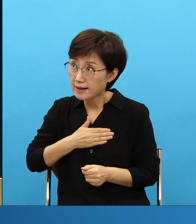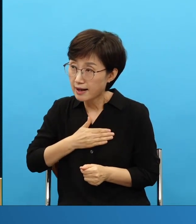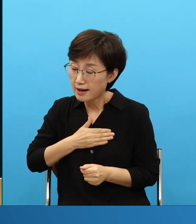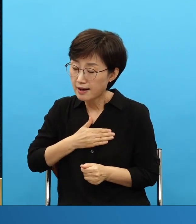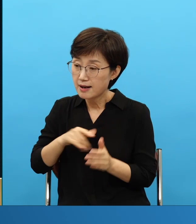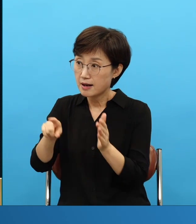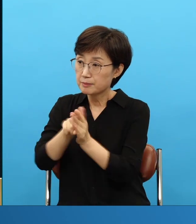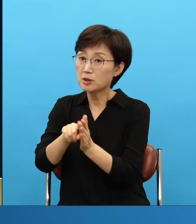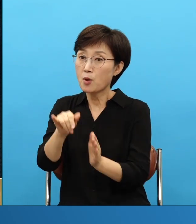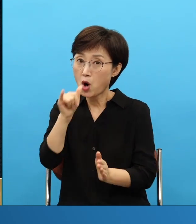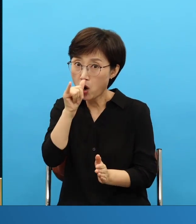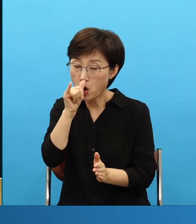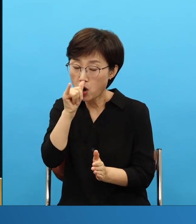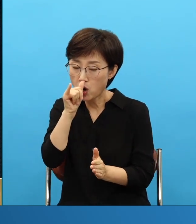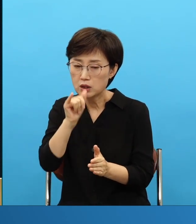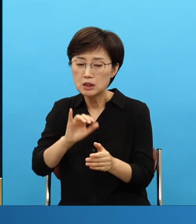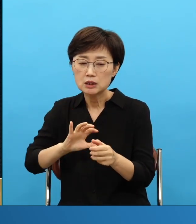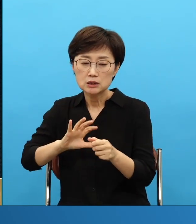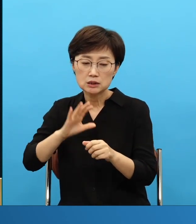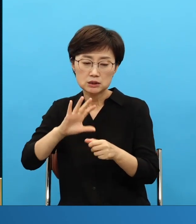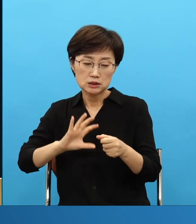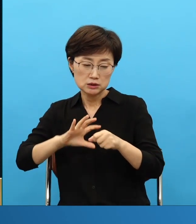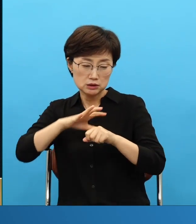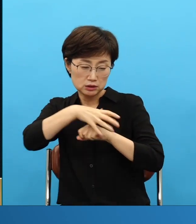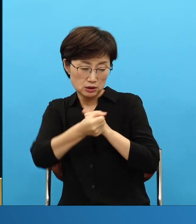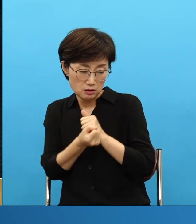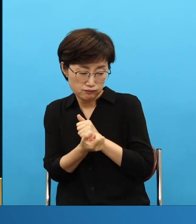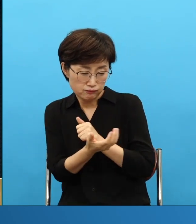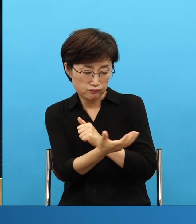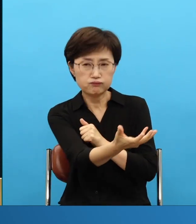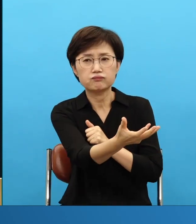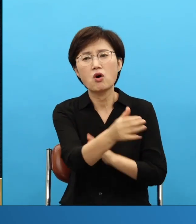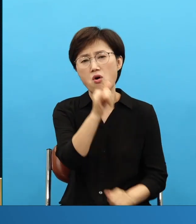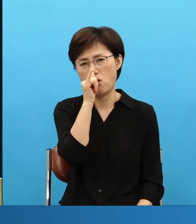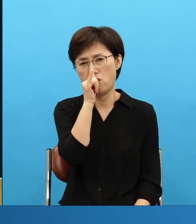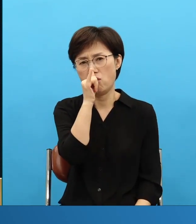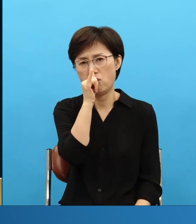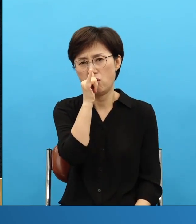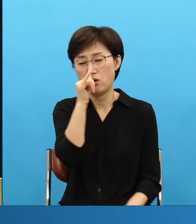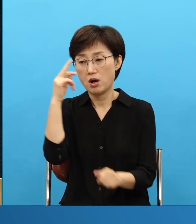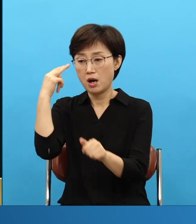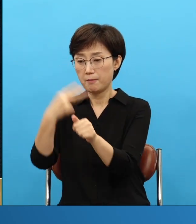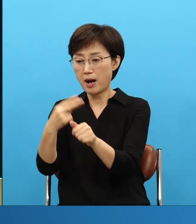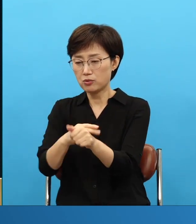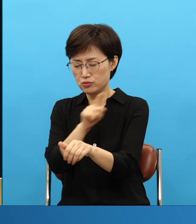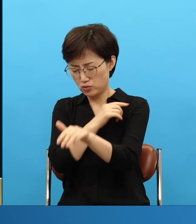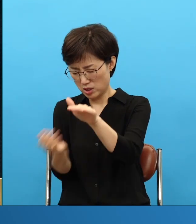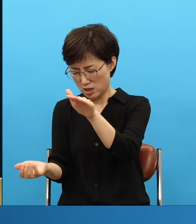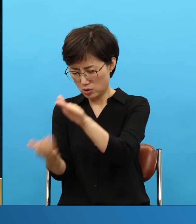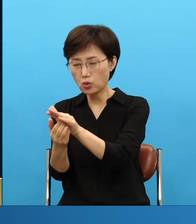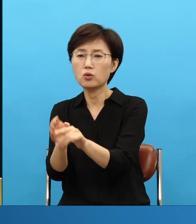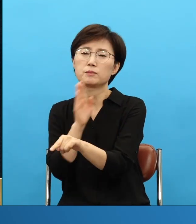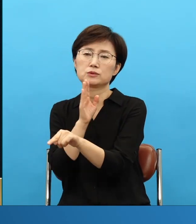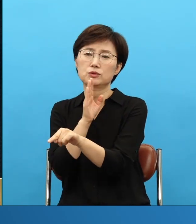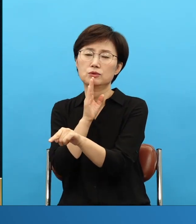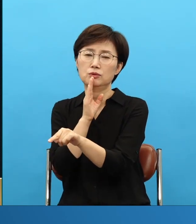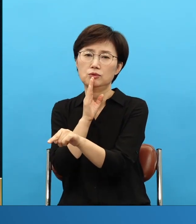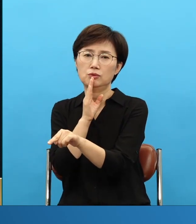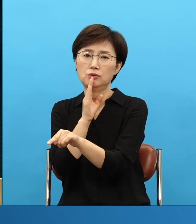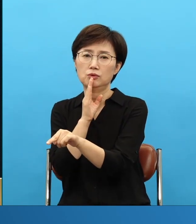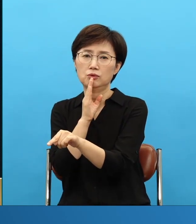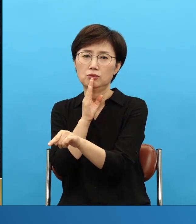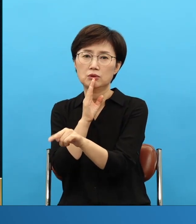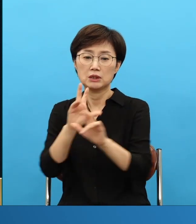to change the world. 바울만큼 세계를 바꾼 사람이 이 지구상에는 없어요. There's no one in the earth who rivals Paul in how